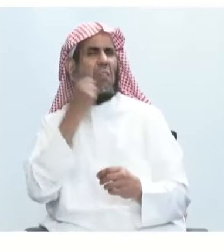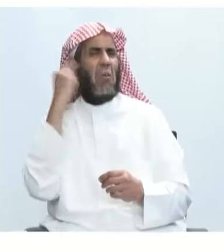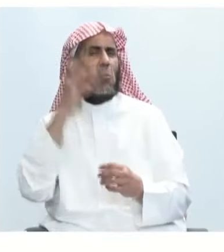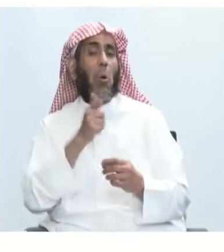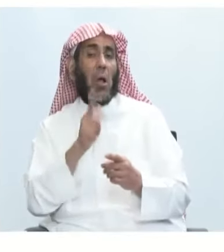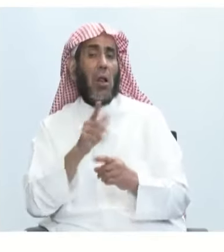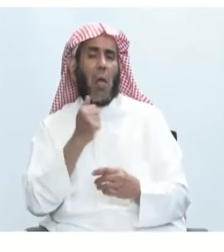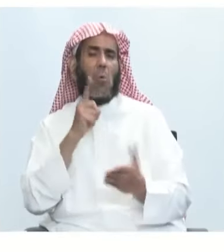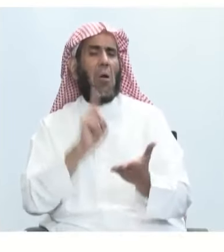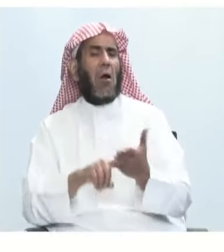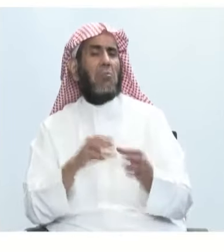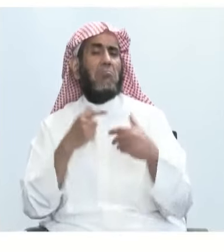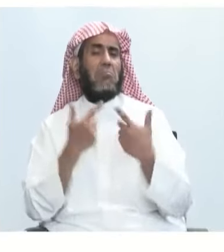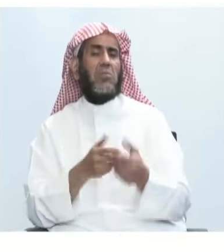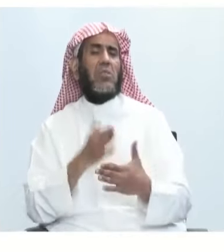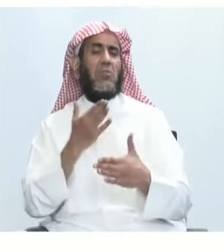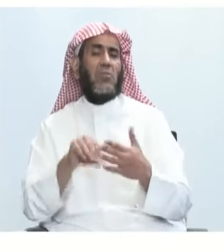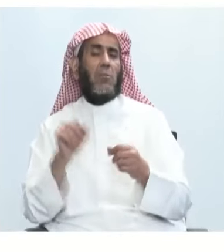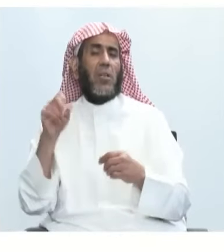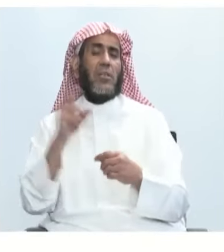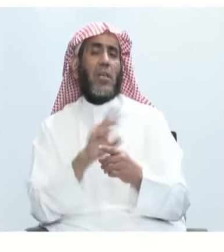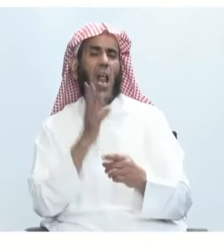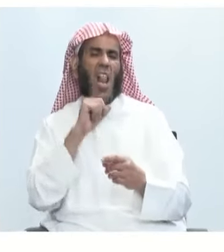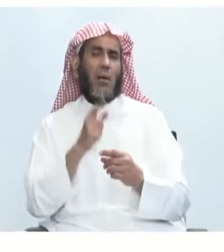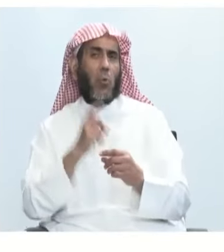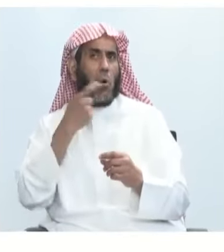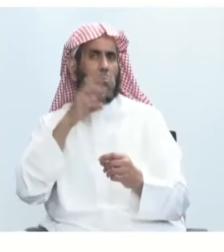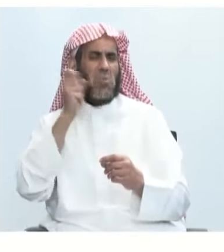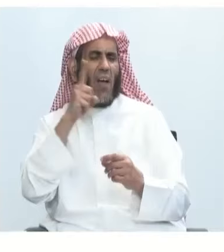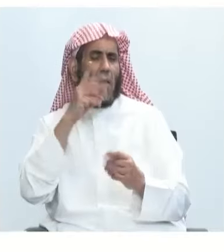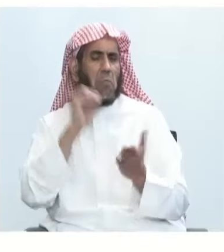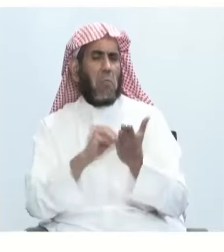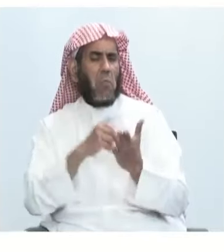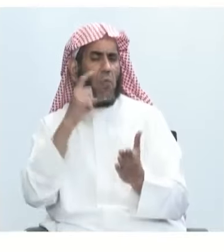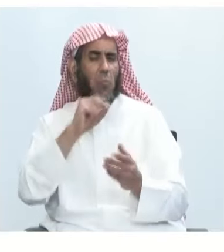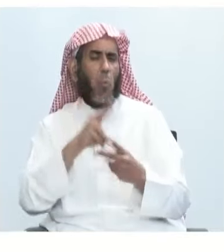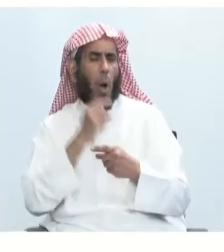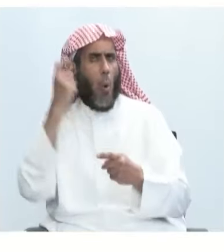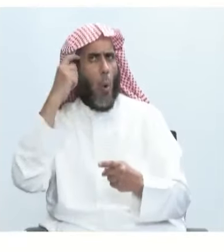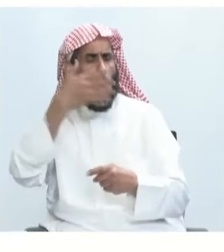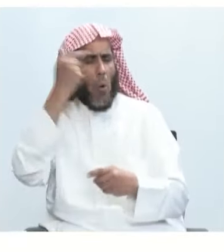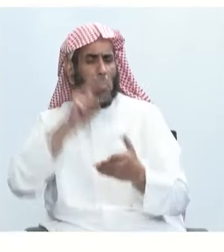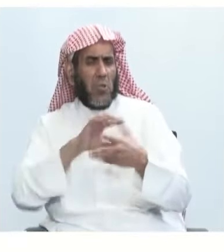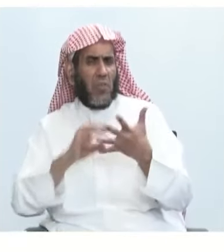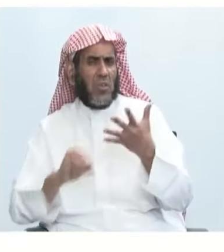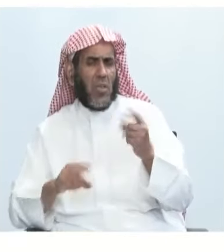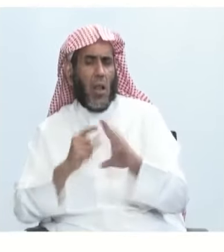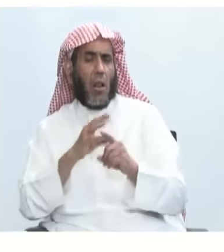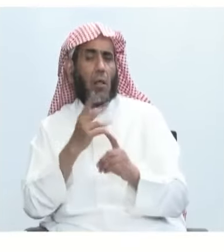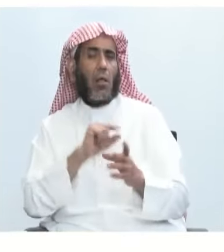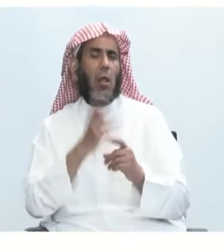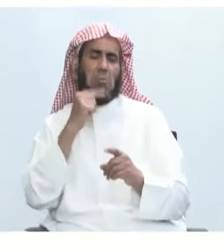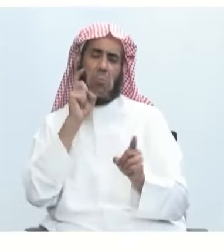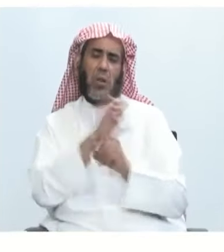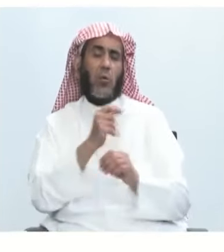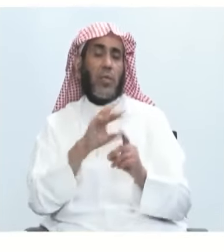هاتوا حققوا لم يحققوا هذا انس بن ابي اياس ان لم تكن متفقها في موضوع خبيرا بتفاصيل بتفصيلات فلن تكون مقنعا هذا ايضا التعليق